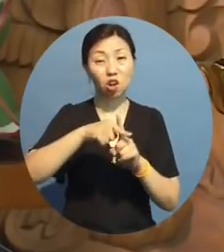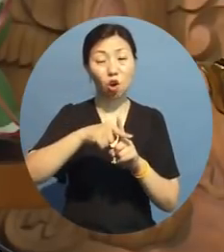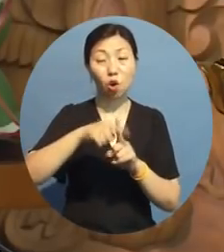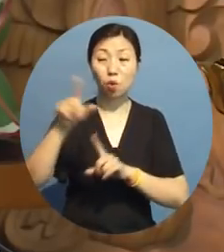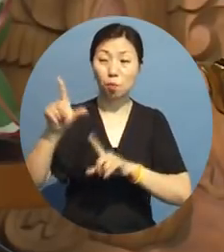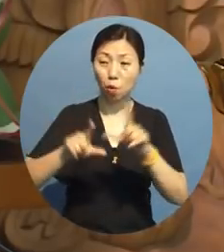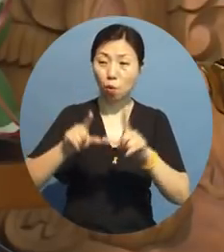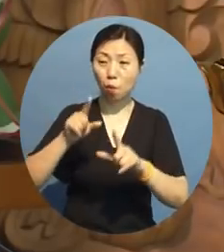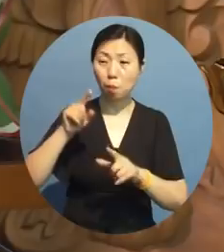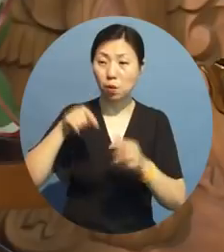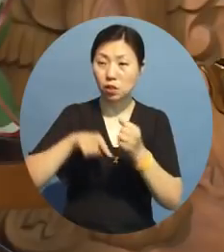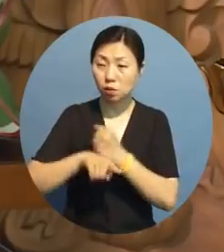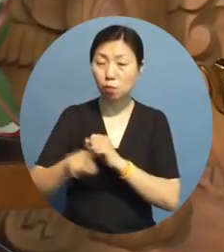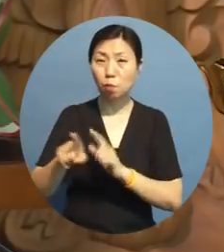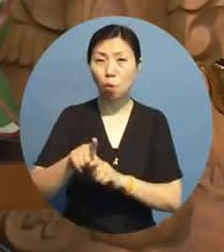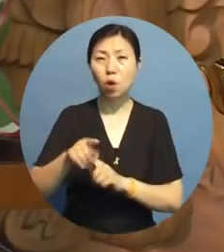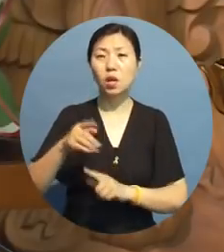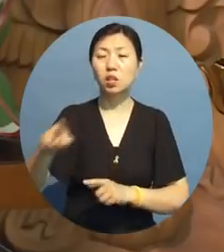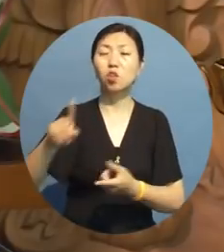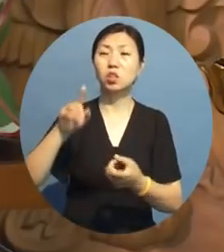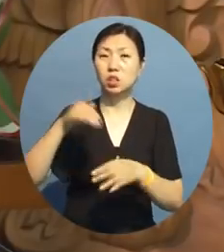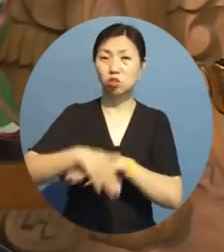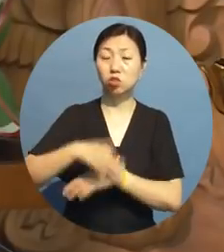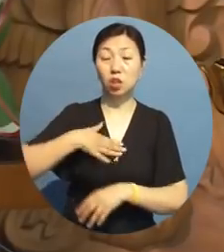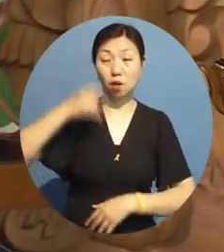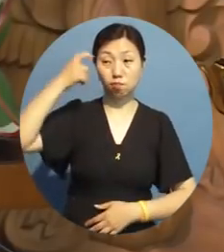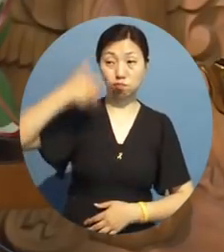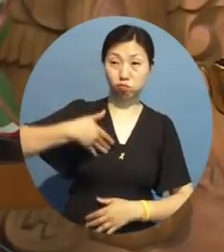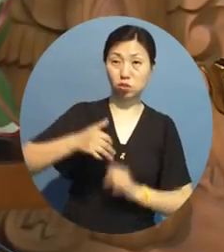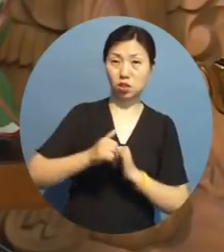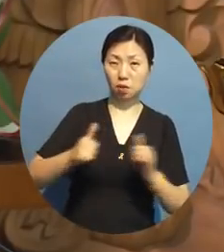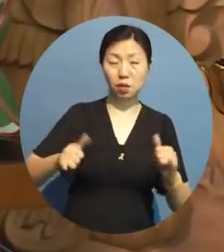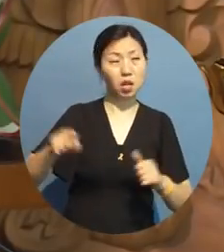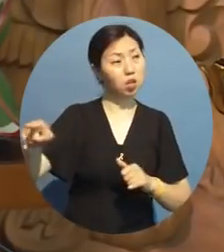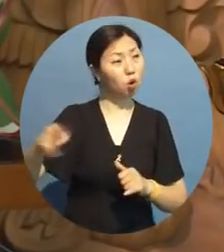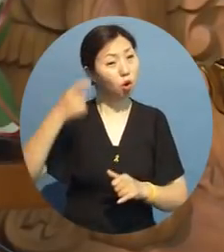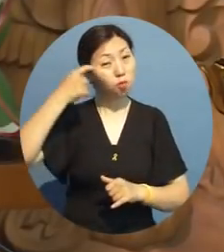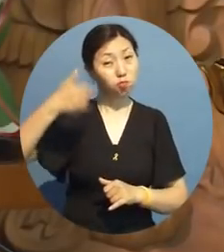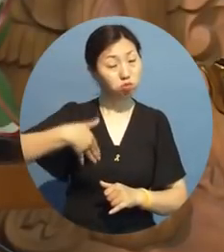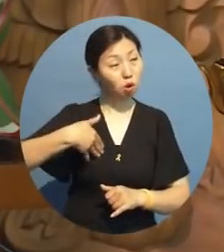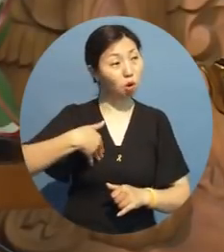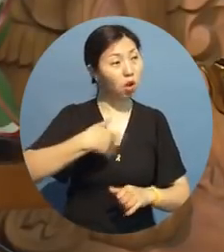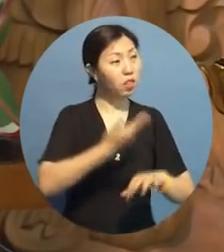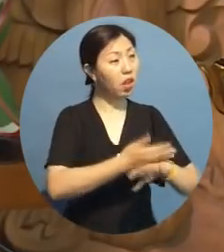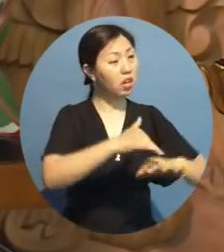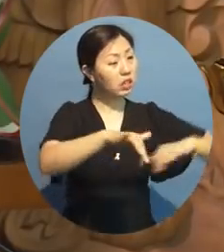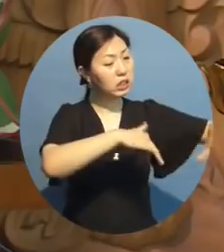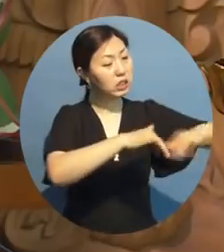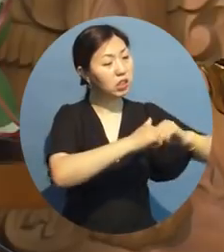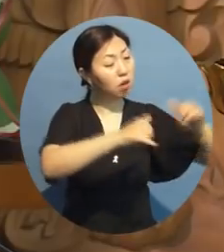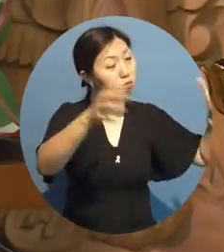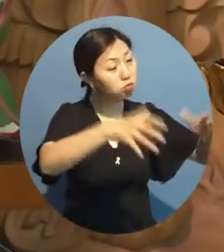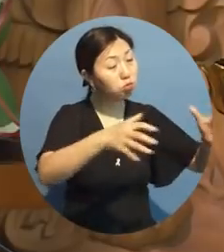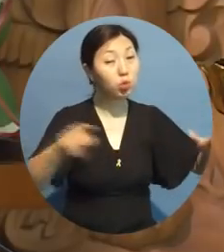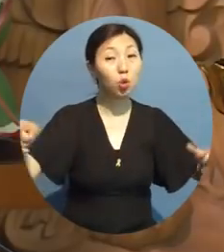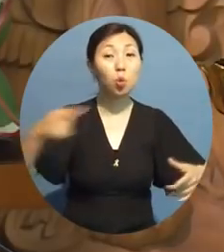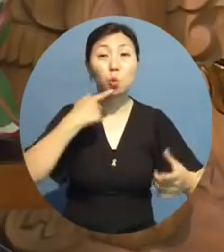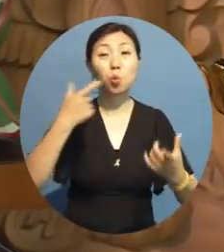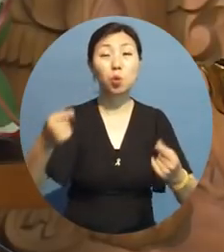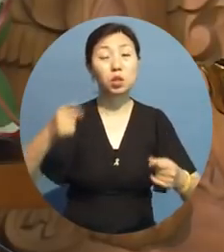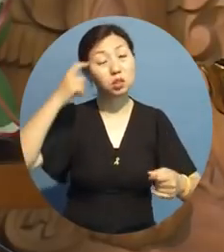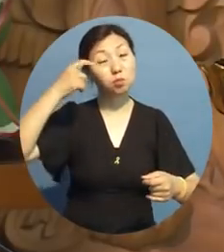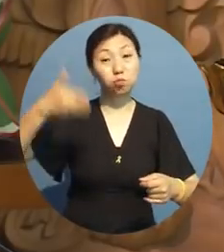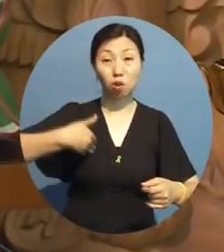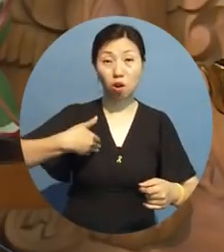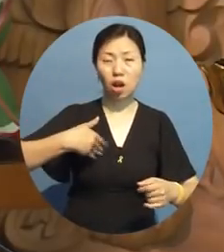하면 저런 질문이라도 하는 사람이 길거리 가는 사람 모아놓고 저런 질문 하겠나 안 하겠나? 안 하지. 우리 아들